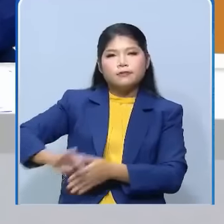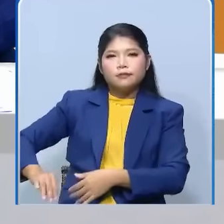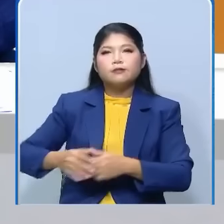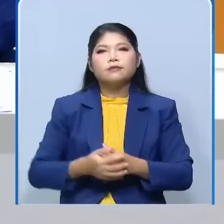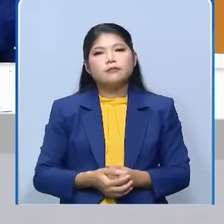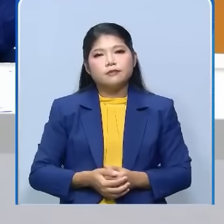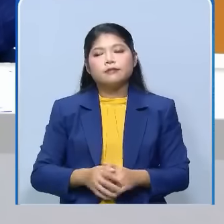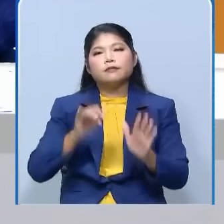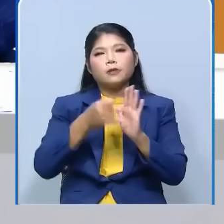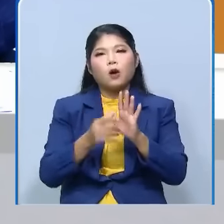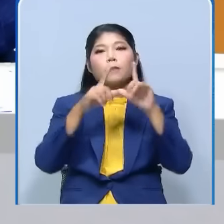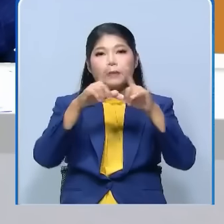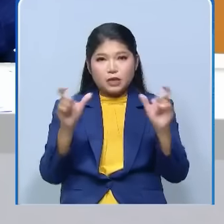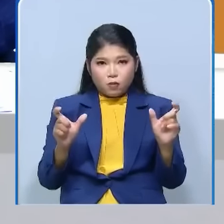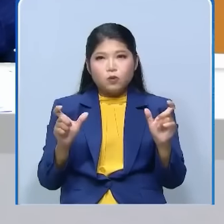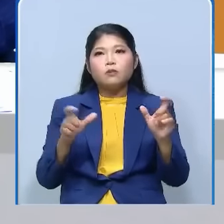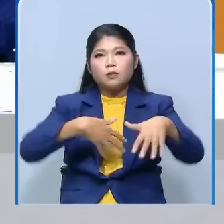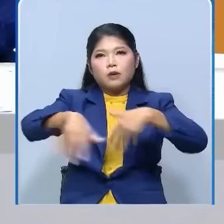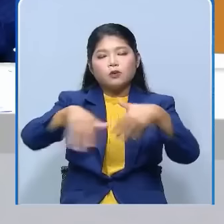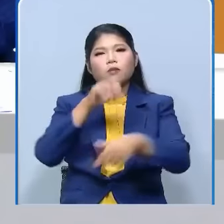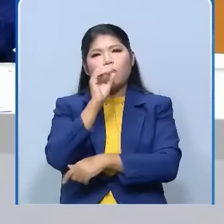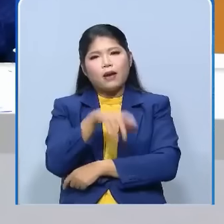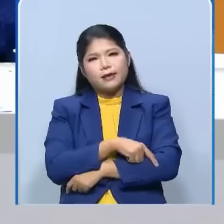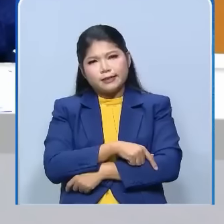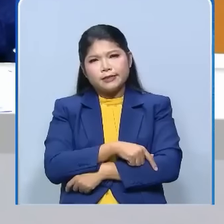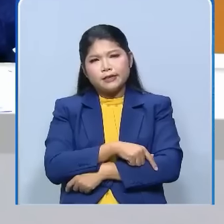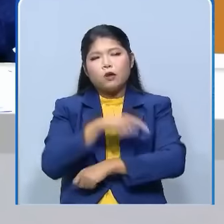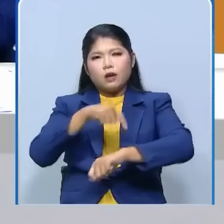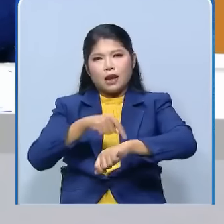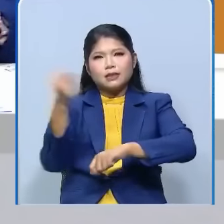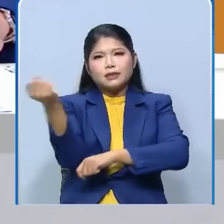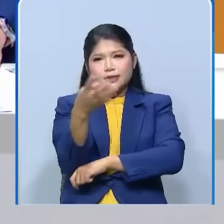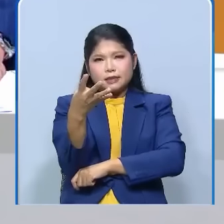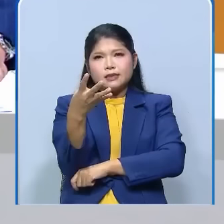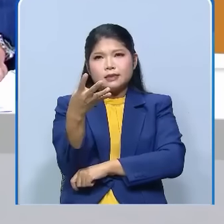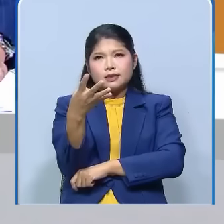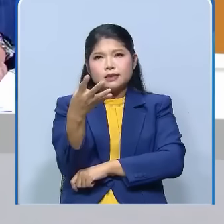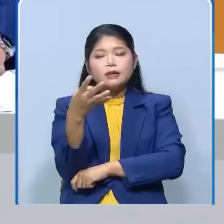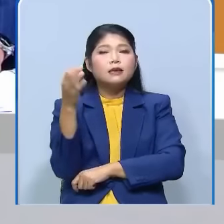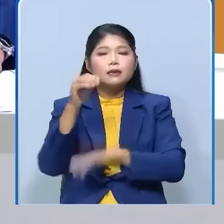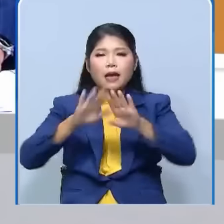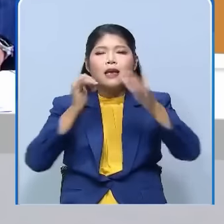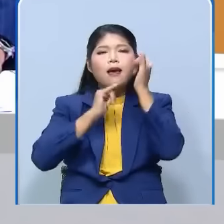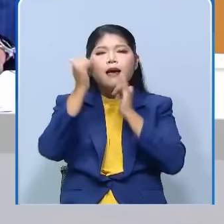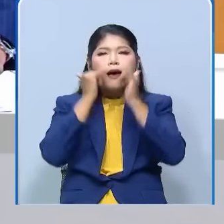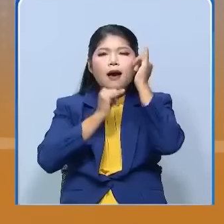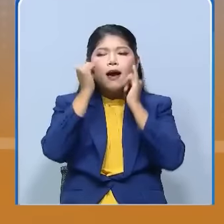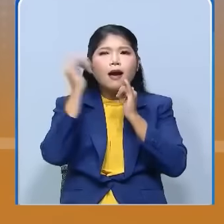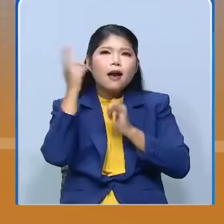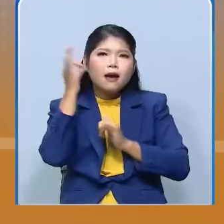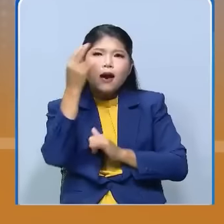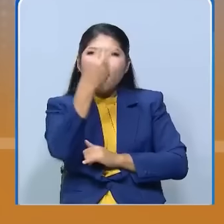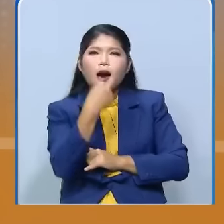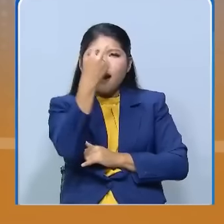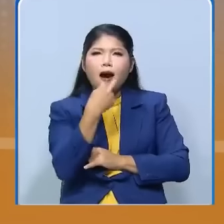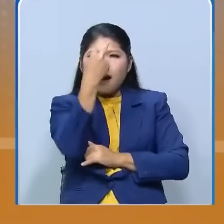ไปต่อกันที่จังหวัดเพชรบูรณ์คือชาวบ้านเขาบอกว่าเอ๊ะตอนเวลาประมาณสักตีสี่เนี่ยได้ยินเสียงเด็กทารกร้องไห ้ ปรากฏว่าพอเดินออกม